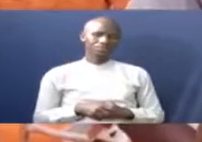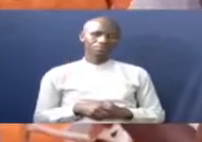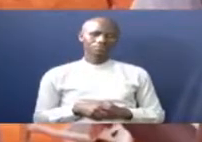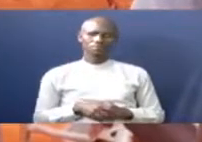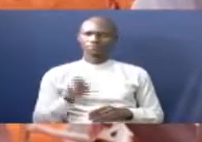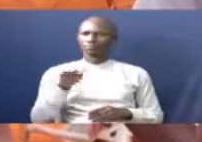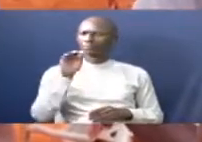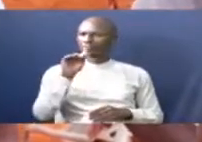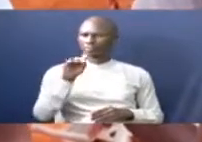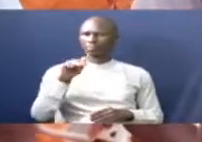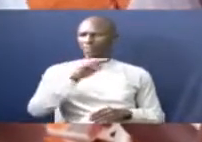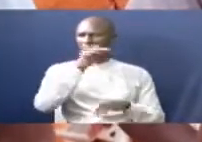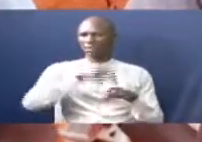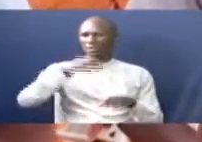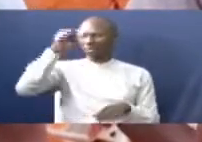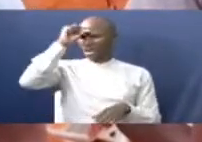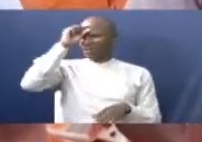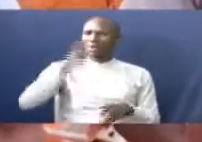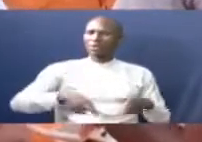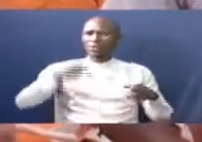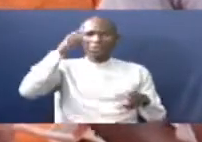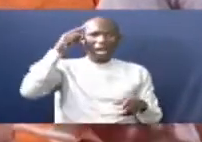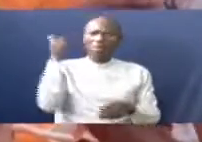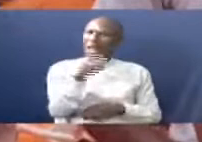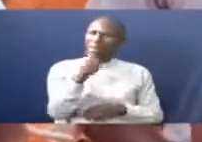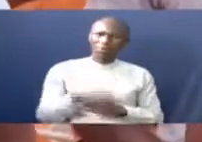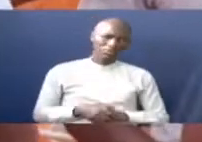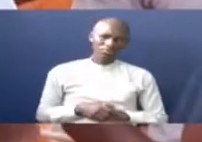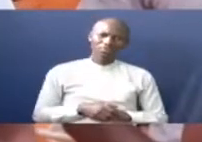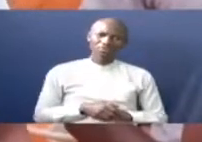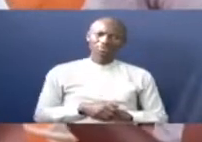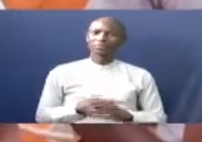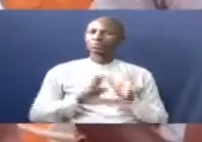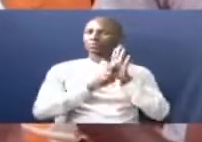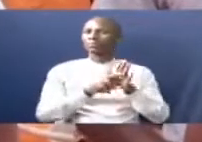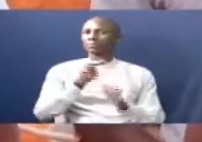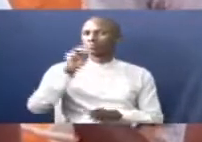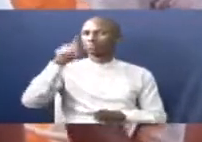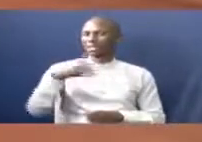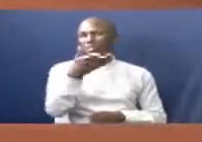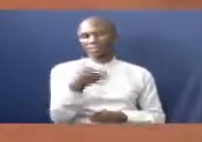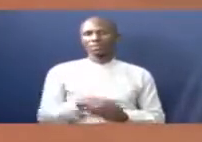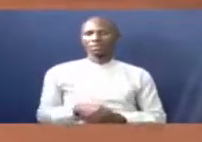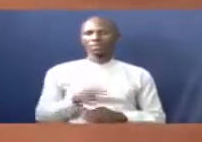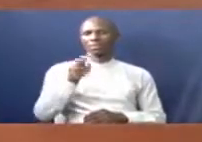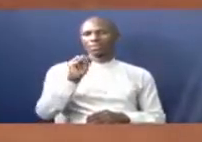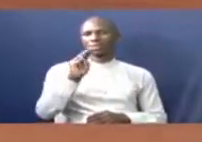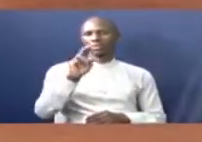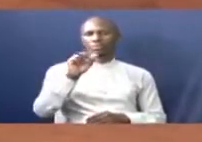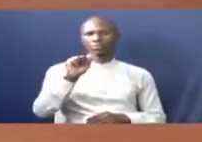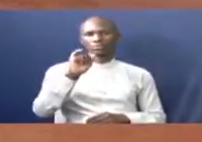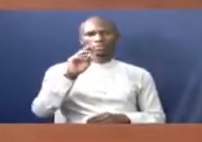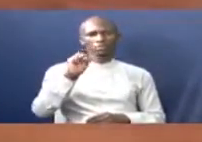Nendo kuli ya selekali la nene ya national government na mwakilishi witono ulaito wa MP witu mwashimua Musimba. Tuendo